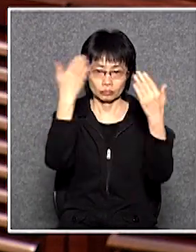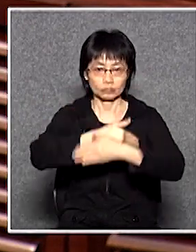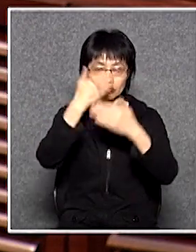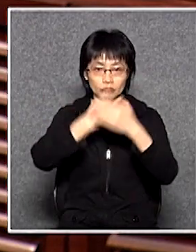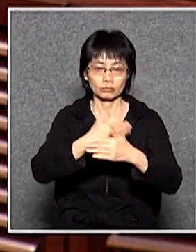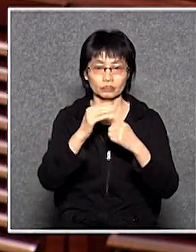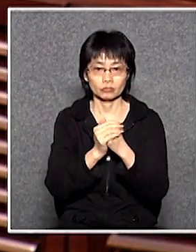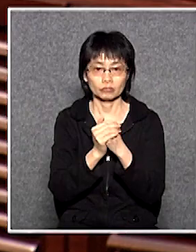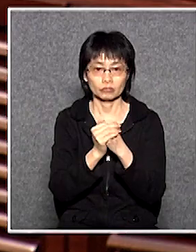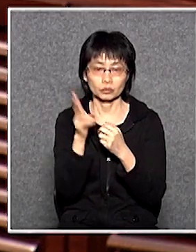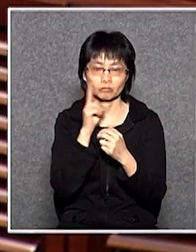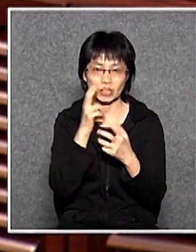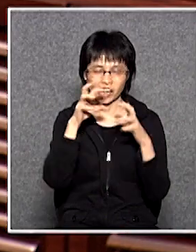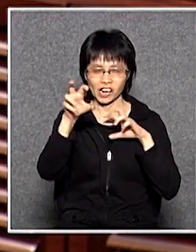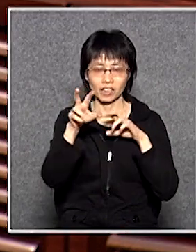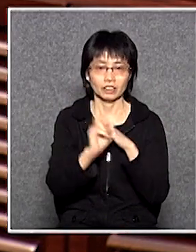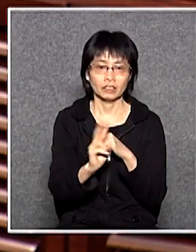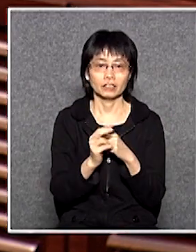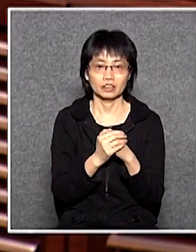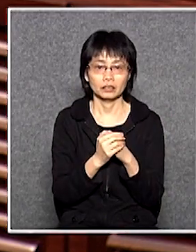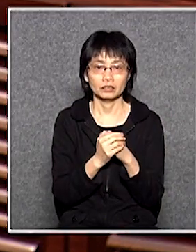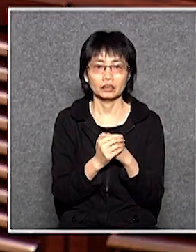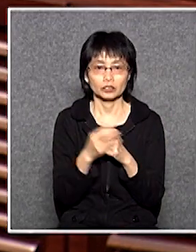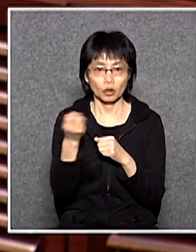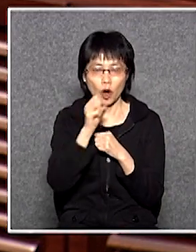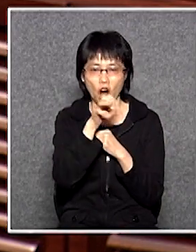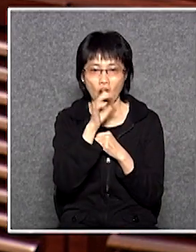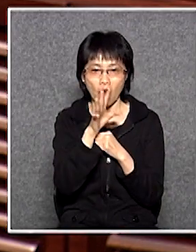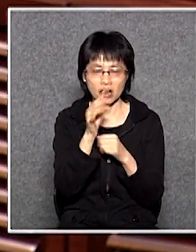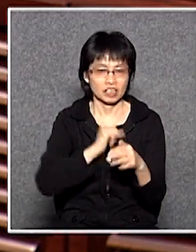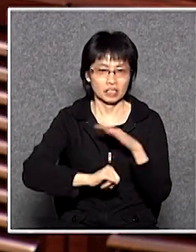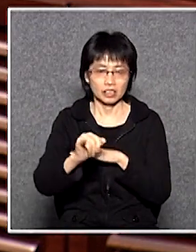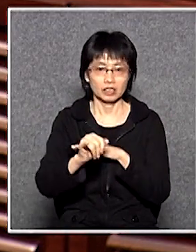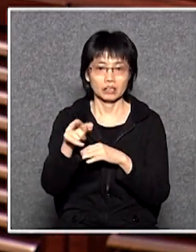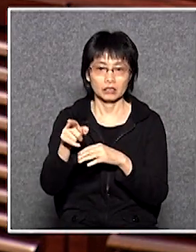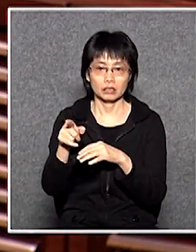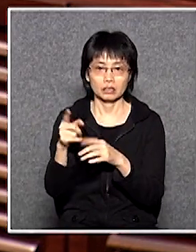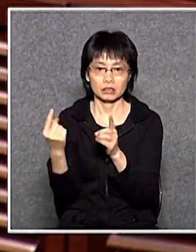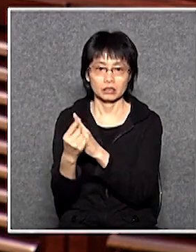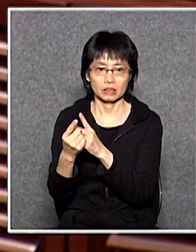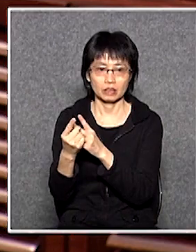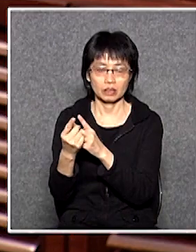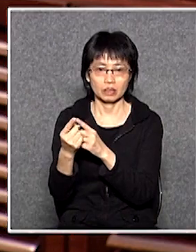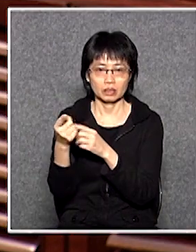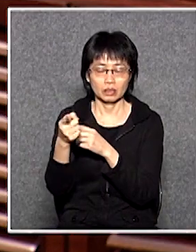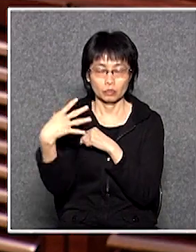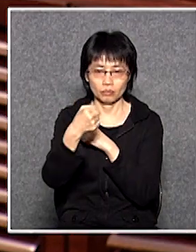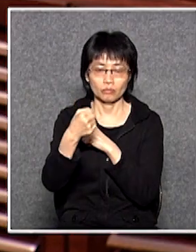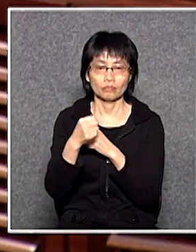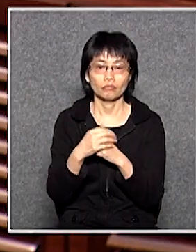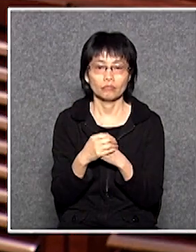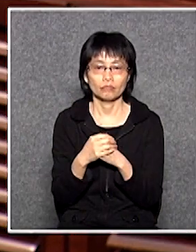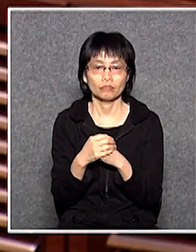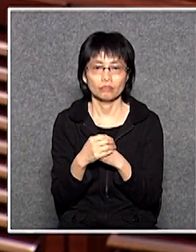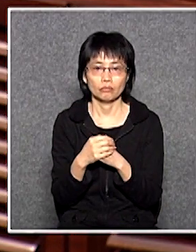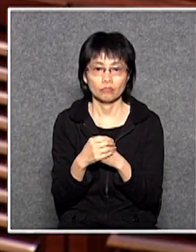張牙舞爪，甚至用一啲不堪嘅字句形容阿主席。雖然佢咧